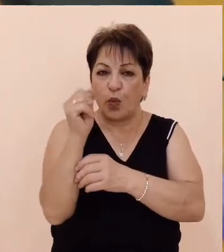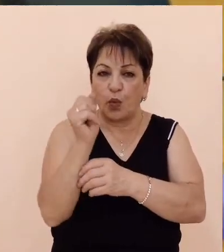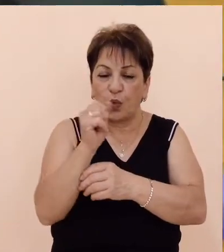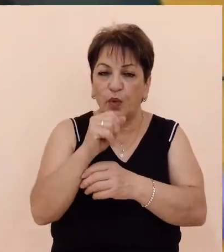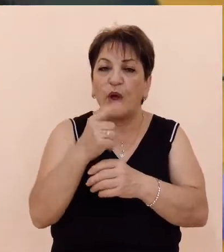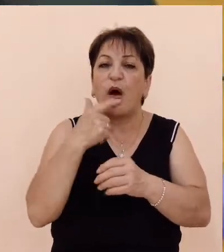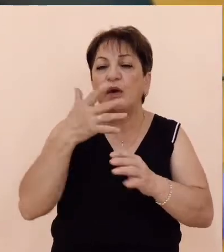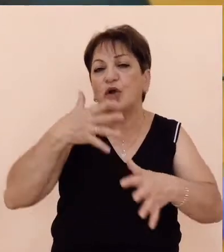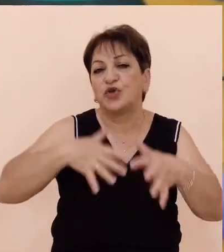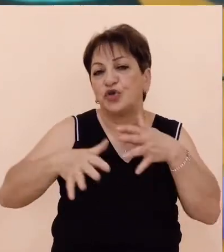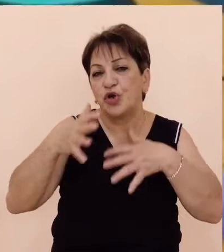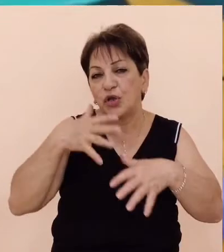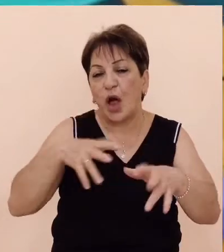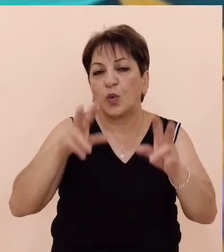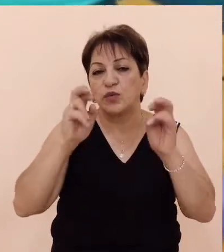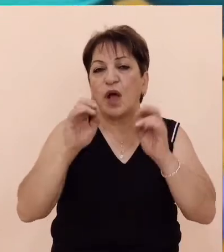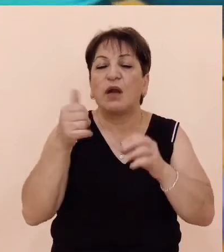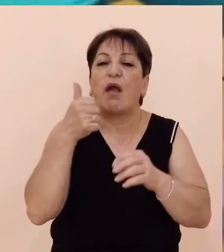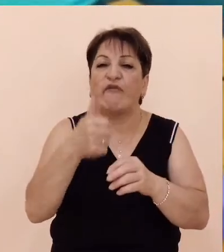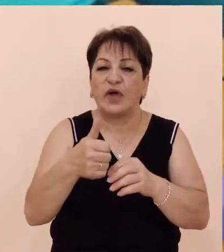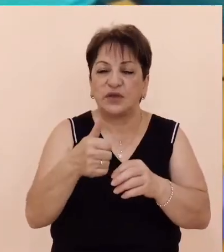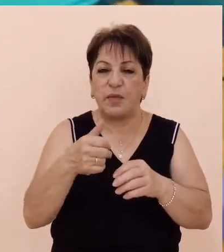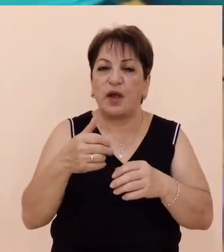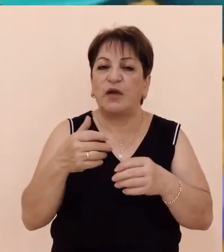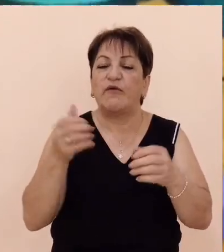արյան շրջանառության լավացմանը։